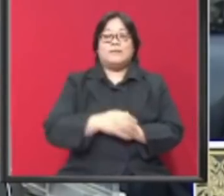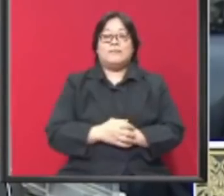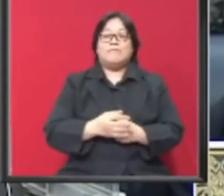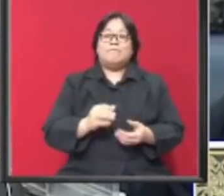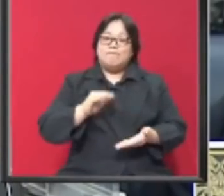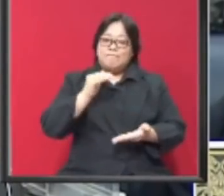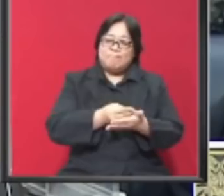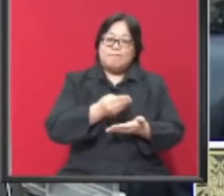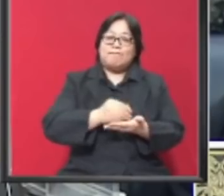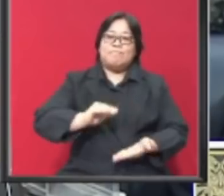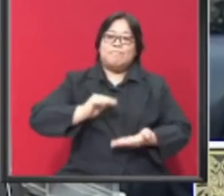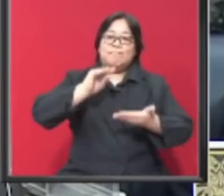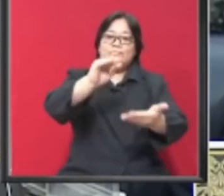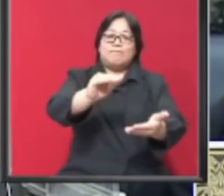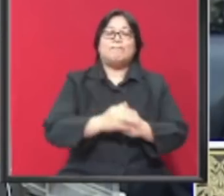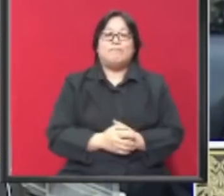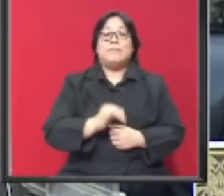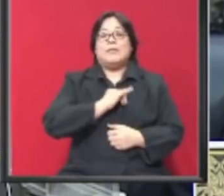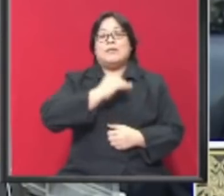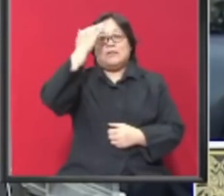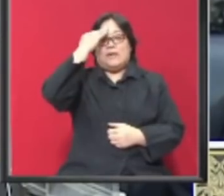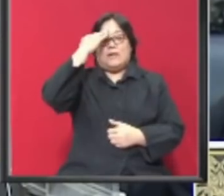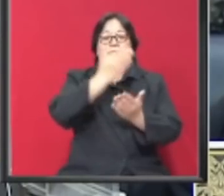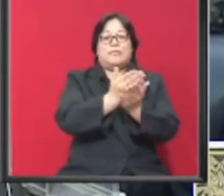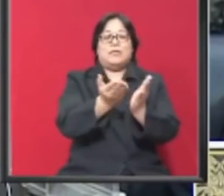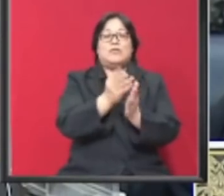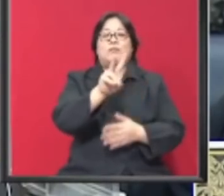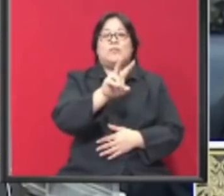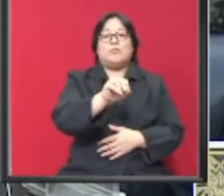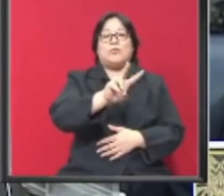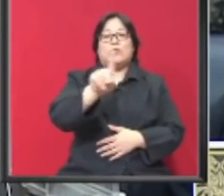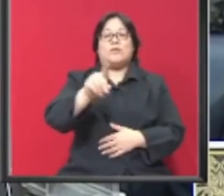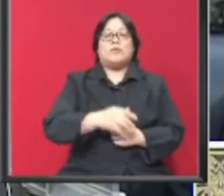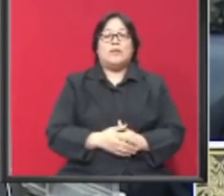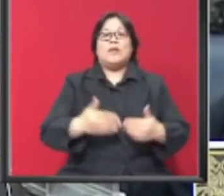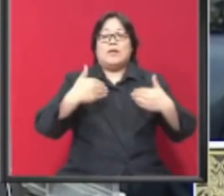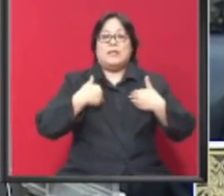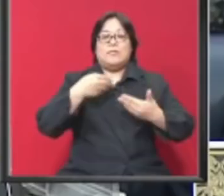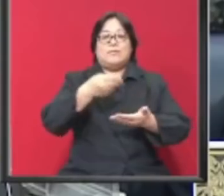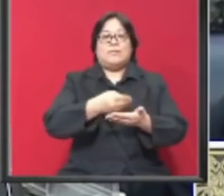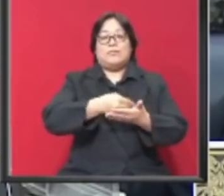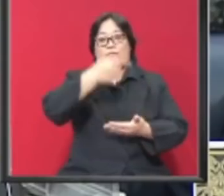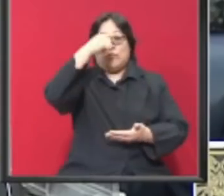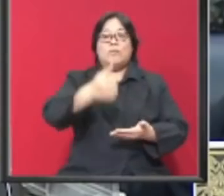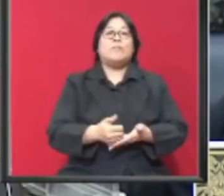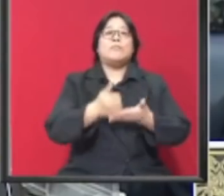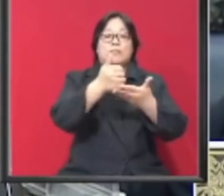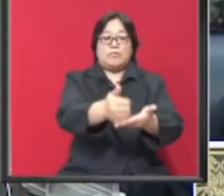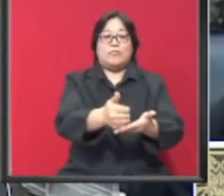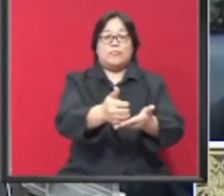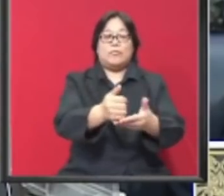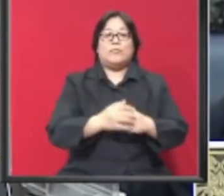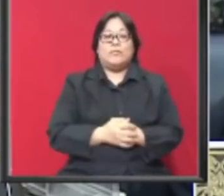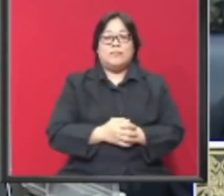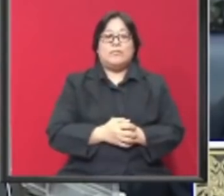curahkan uang saya sedar baja 2021 ini ada produk kan untuk membantu mereka yang